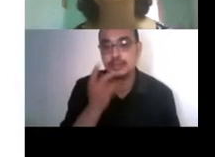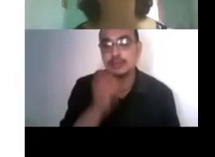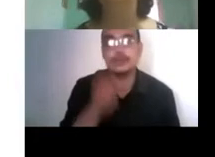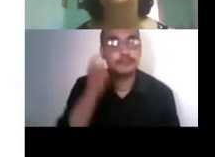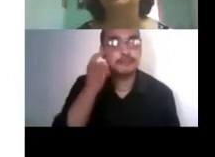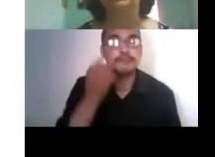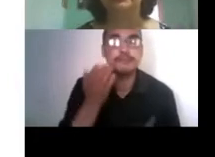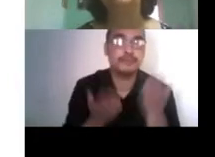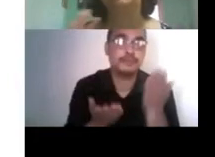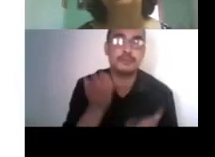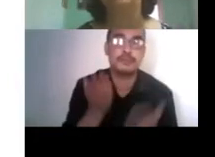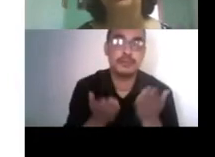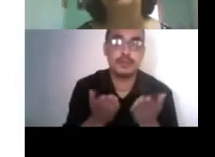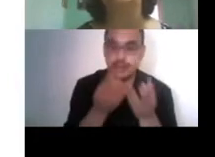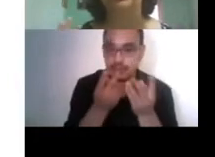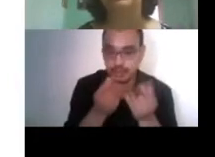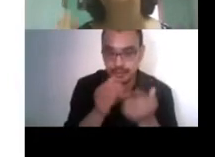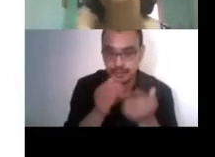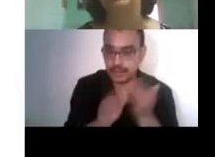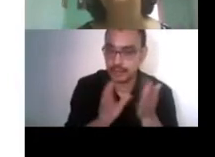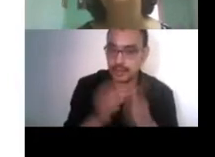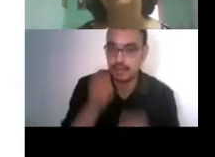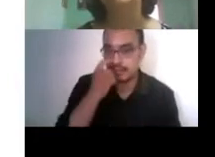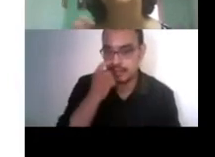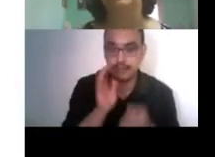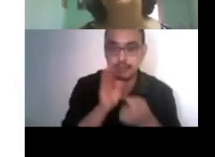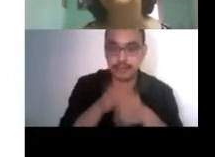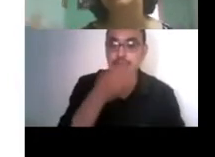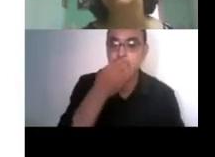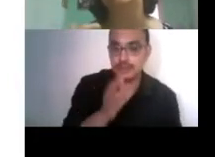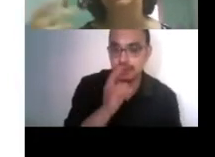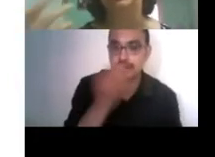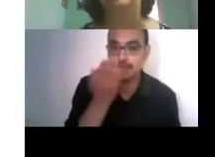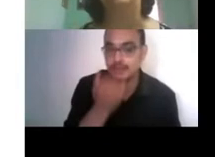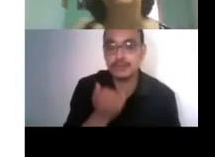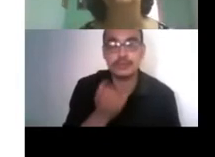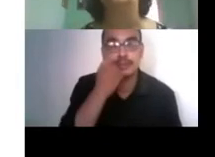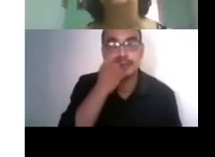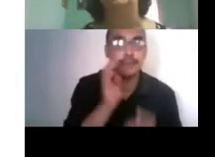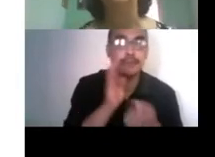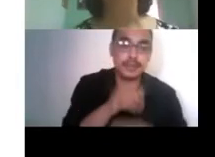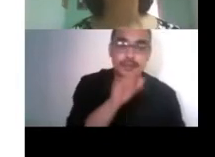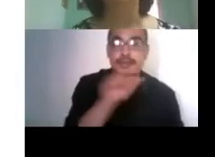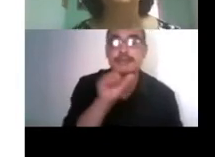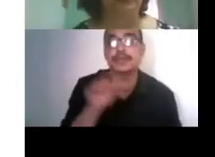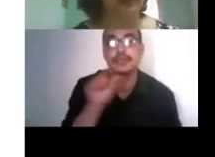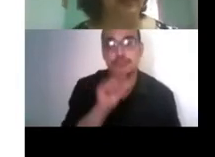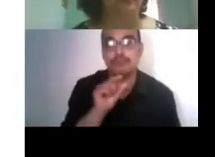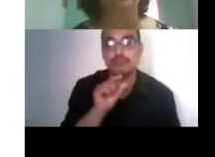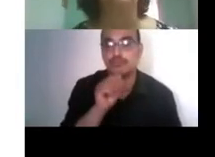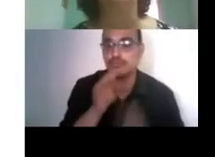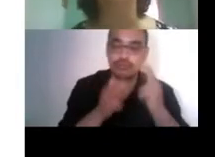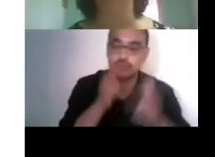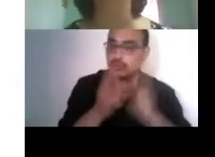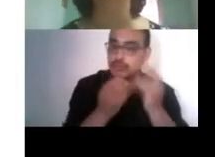होला। संख्यात्मक रूपमा महिलालाई बढी हुन्छ त्यसले गर्दा हामी चर्चा अलि महिलाका केसहरू बढी चर्चा गरिरहेका हुन्छ,